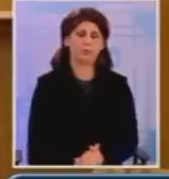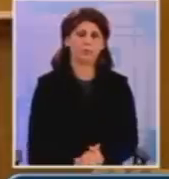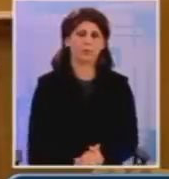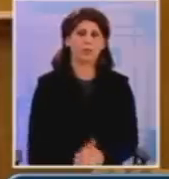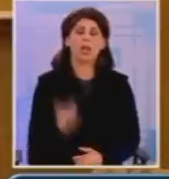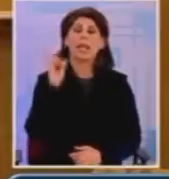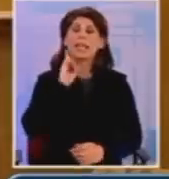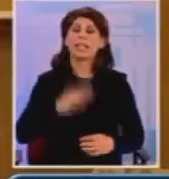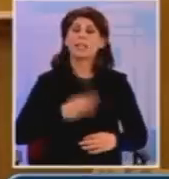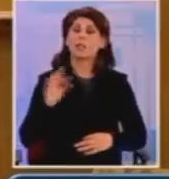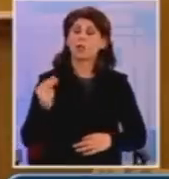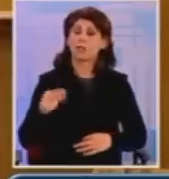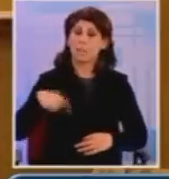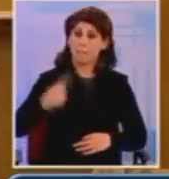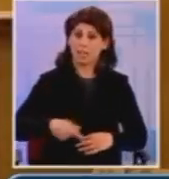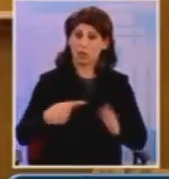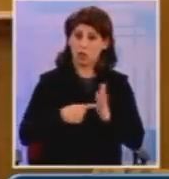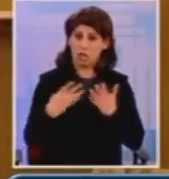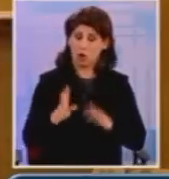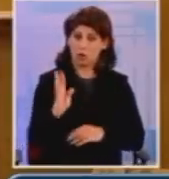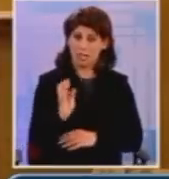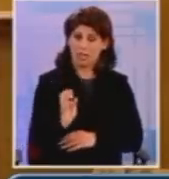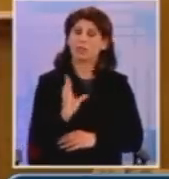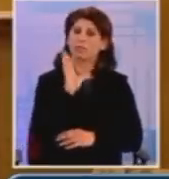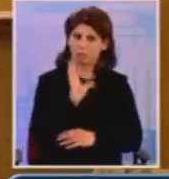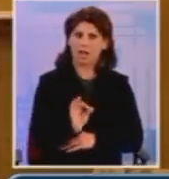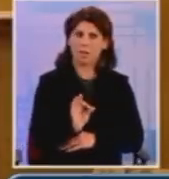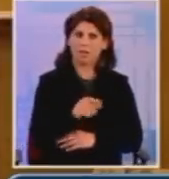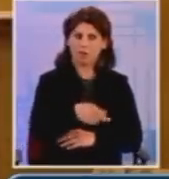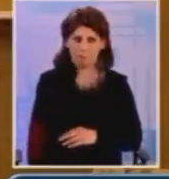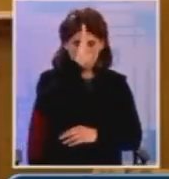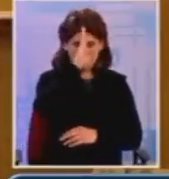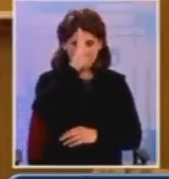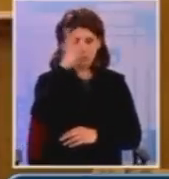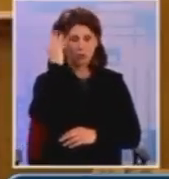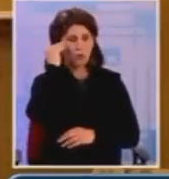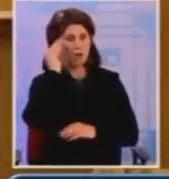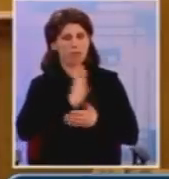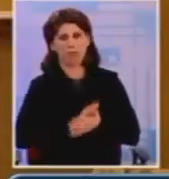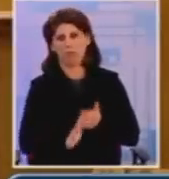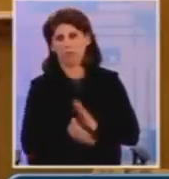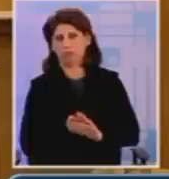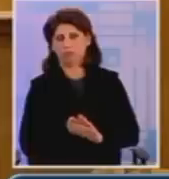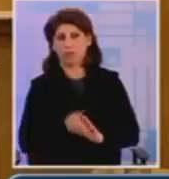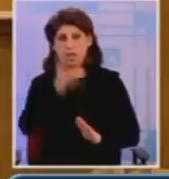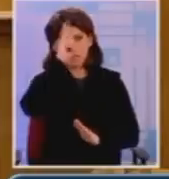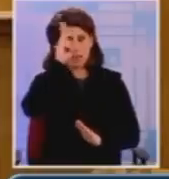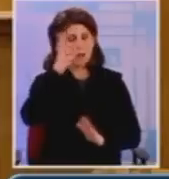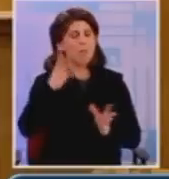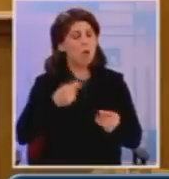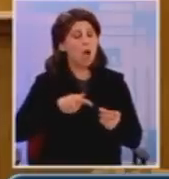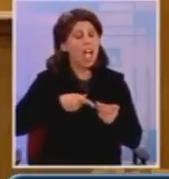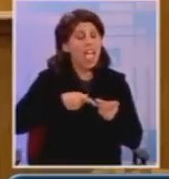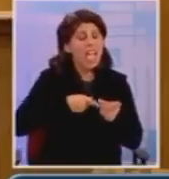Κυρίες και κύριοι βουλευτές, μετά τον Δεύτερο Παγκόσμιο Πόλεμο πράγματι το πάθημα έγινε μάθημα. Η Γερμανία, παρά τα εγκλήματα του